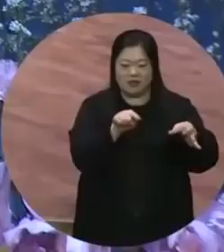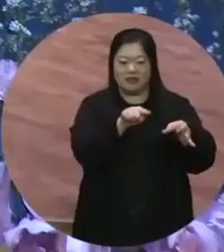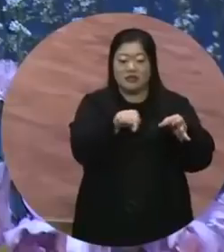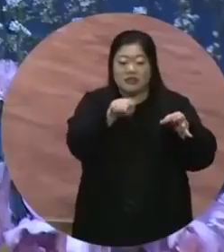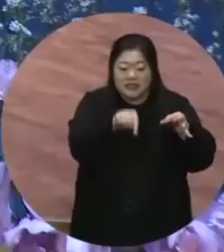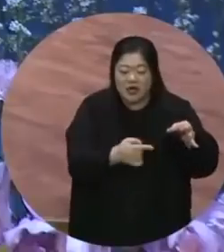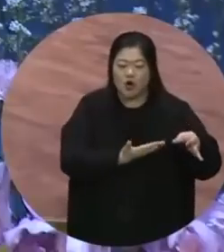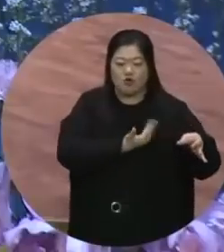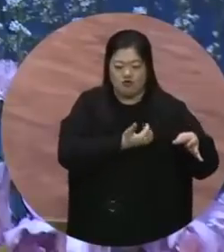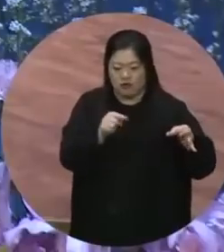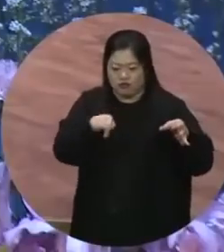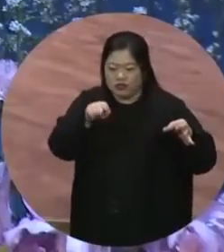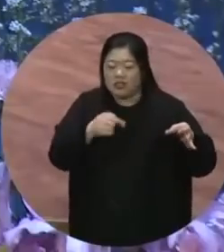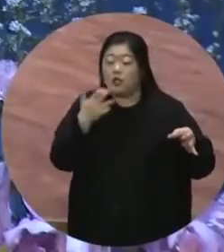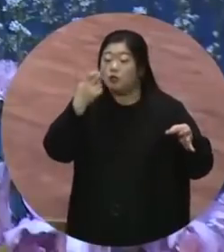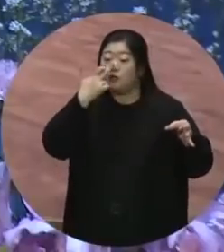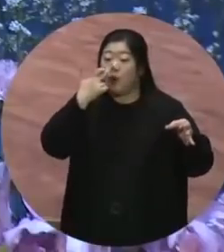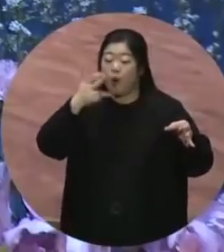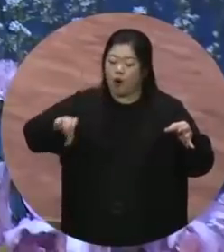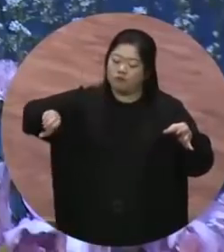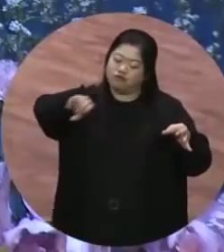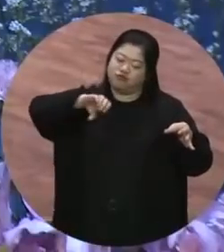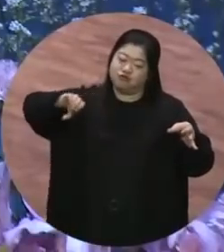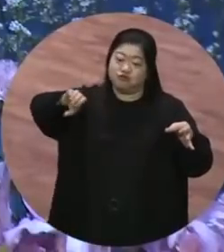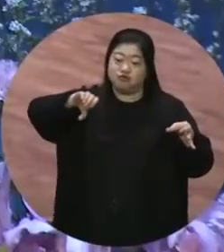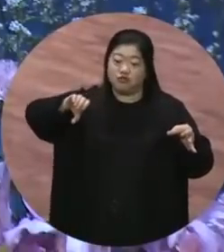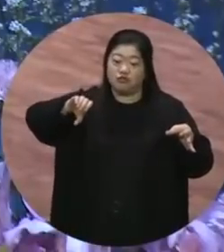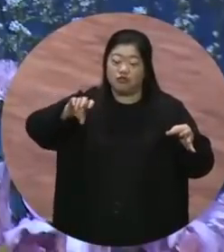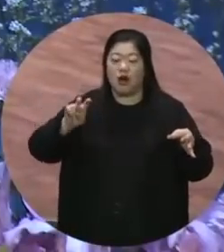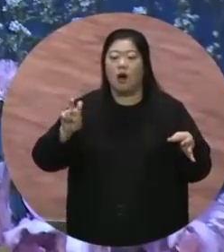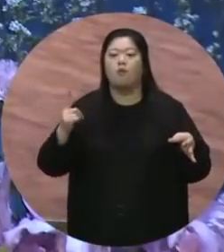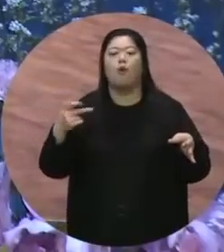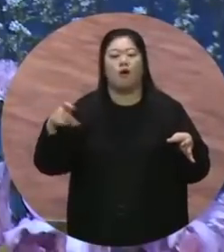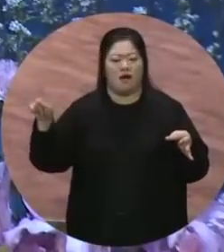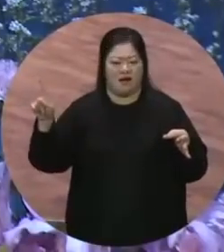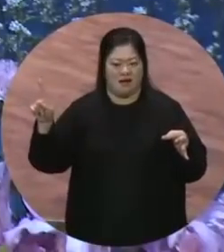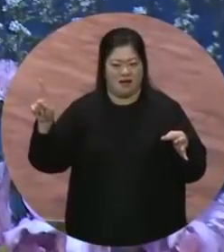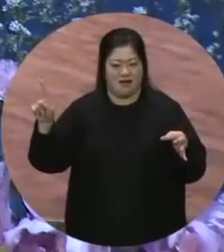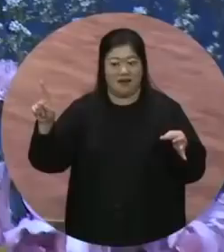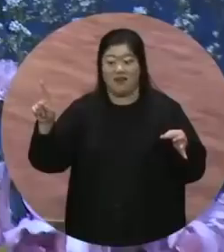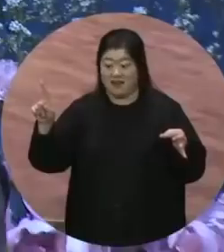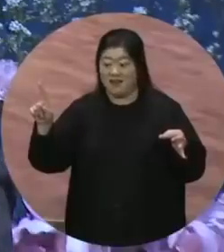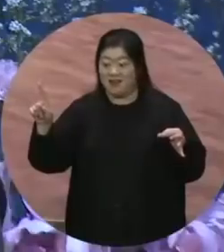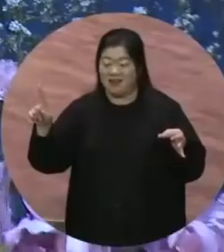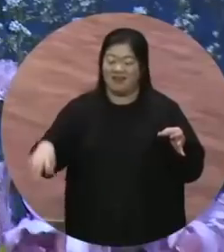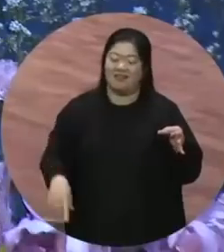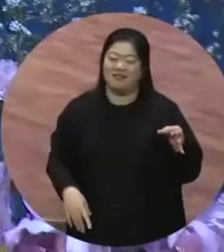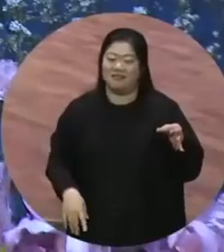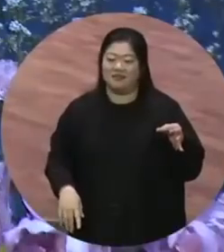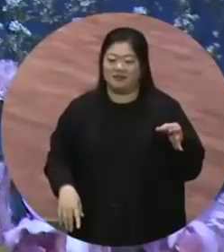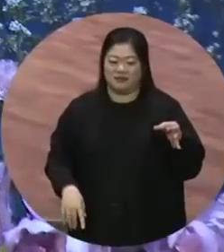초콜릿 이 시럽을 넣으면 뭐요? 모카가 되죠. 커피 모카.